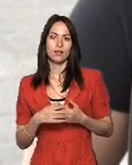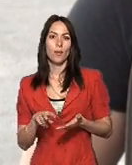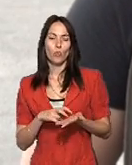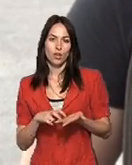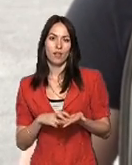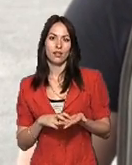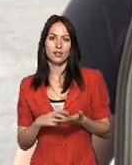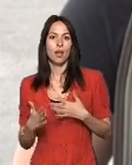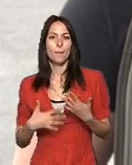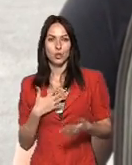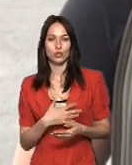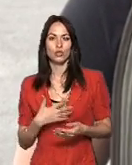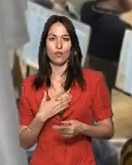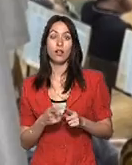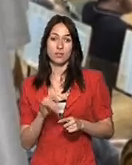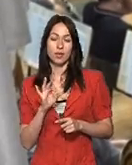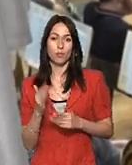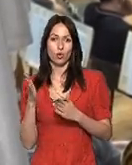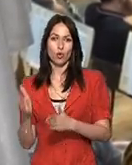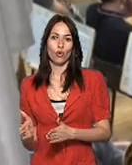боялася, переживала. Це про нього.